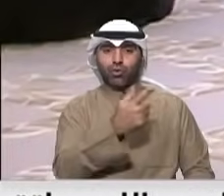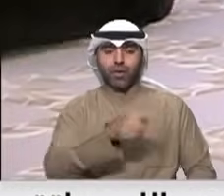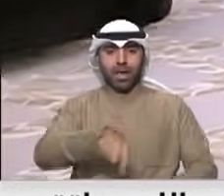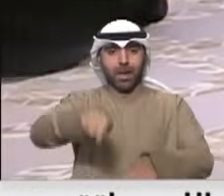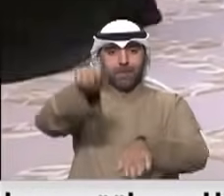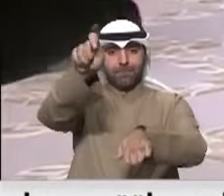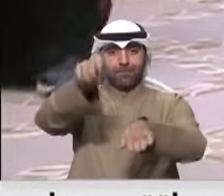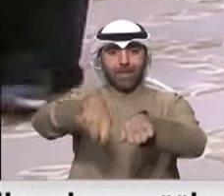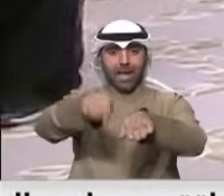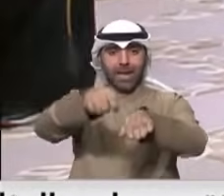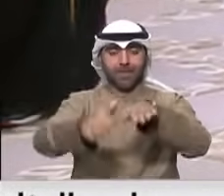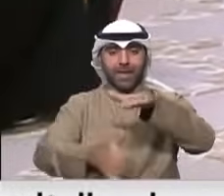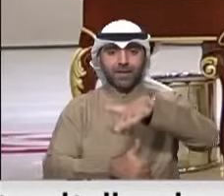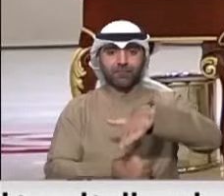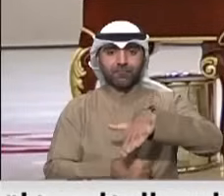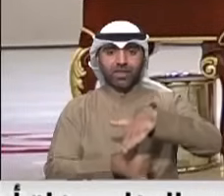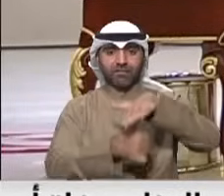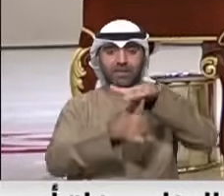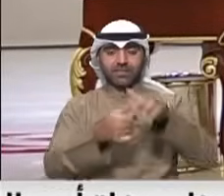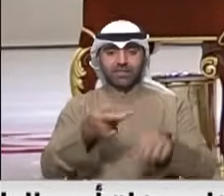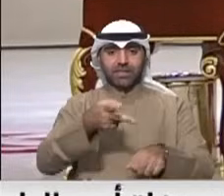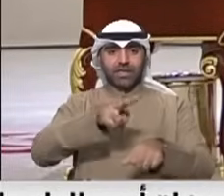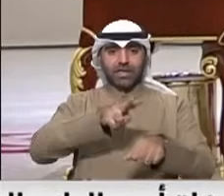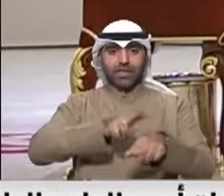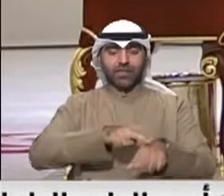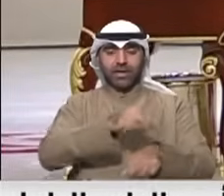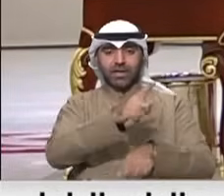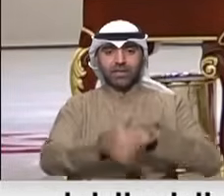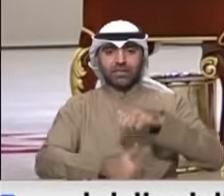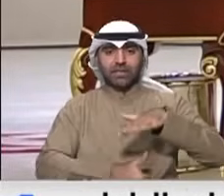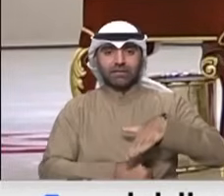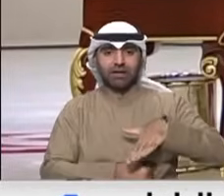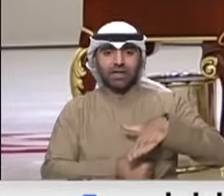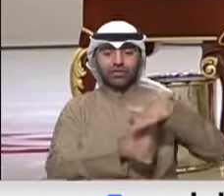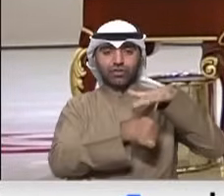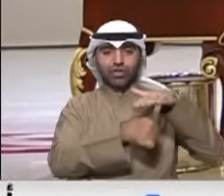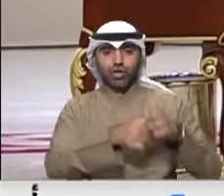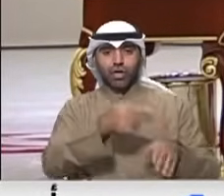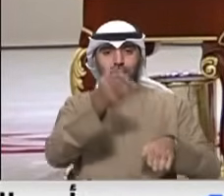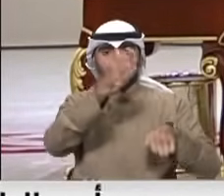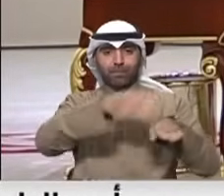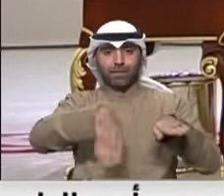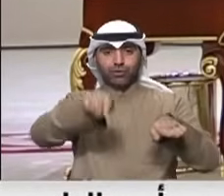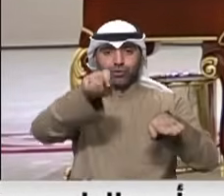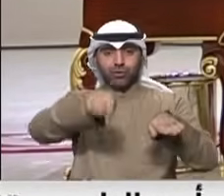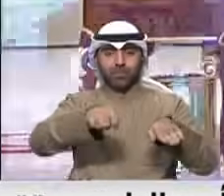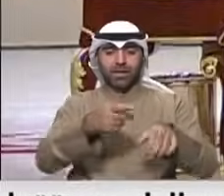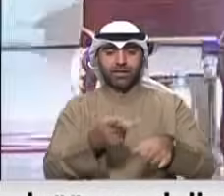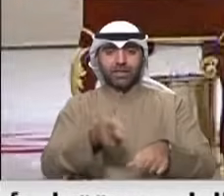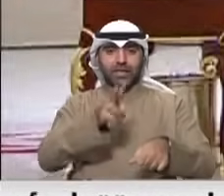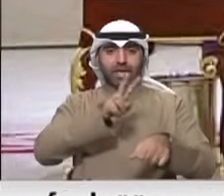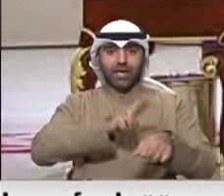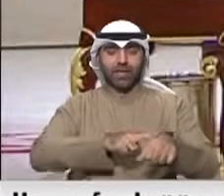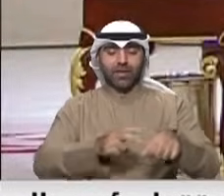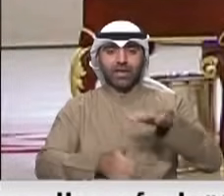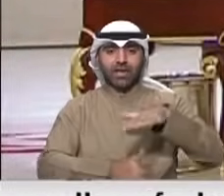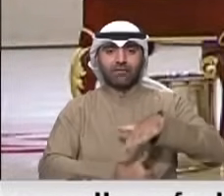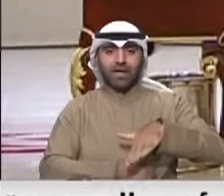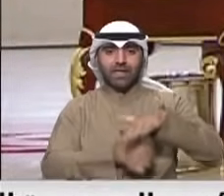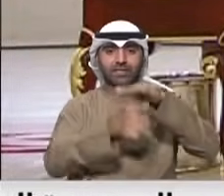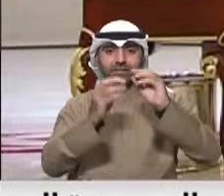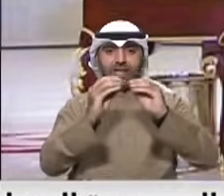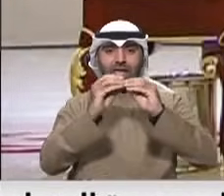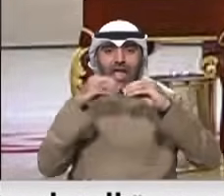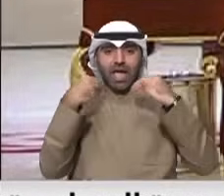سلطان سعيد البركاني ورئيس مجلس الشورى الدكتور احمد عبيد بن دغر ورئيس هيئه التشاور والمصالحه محمد